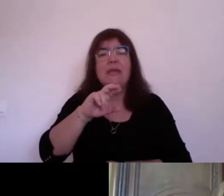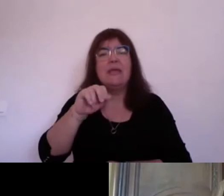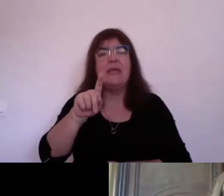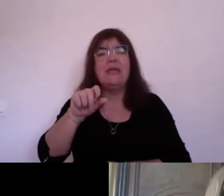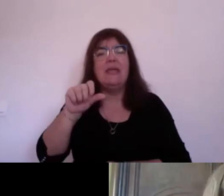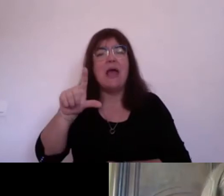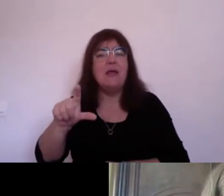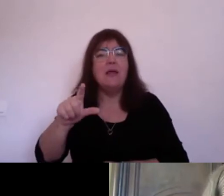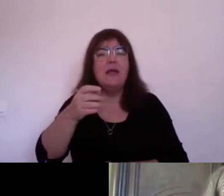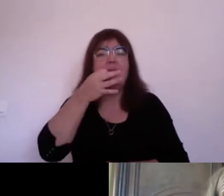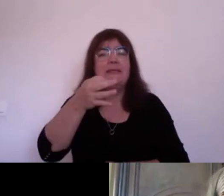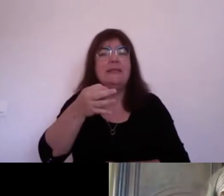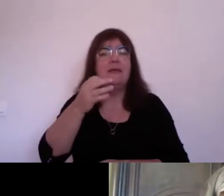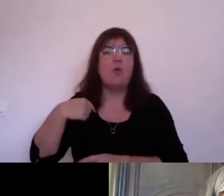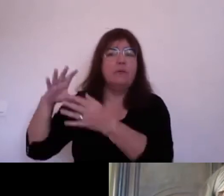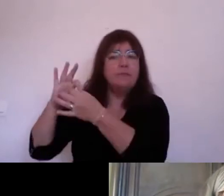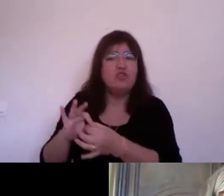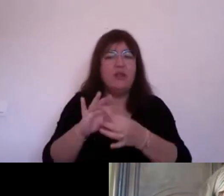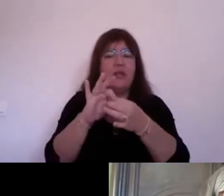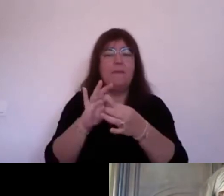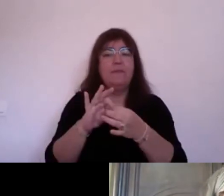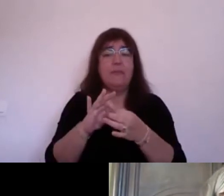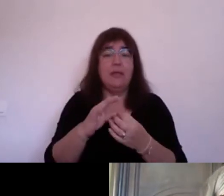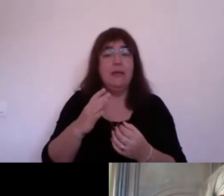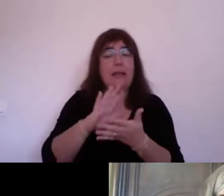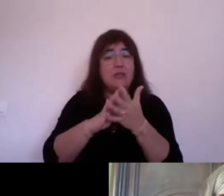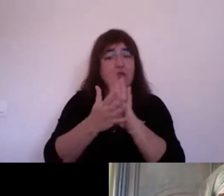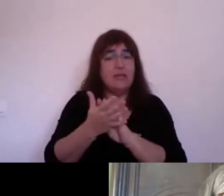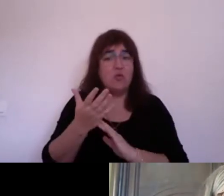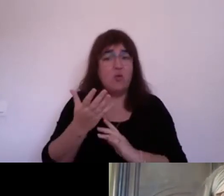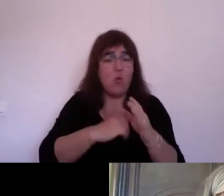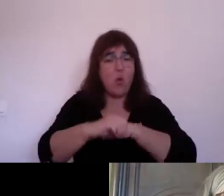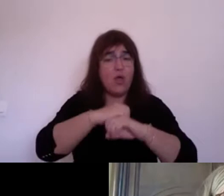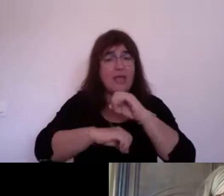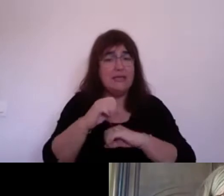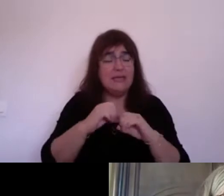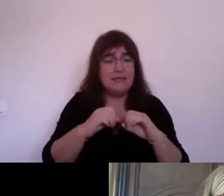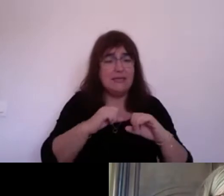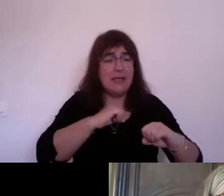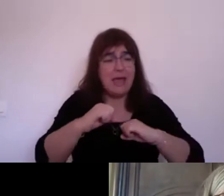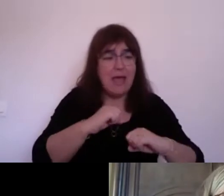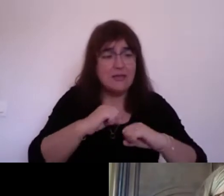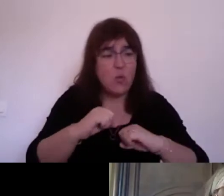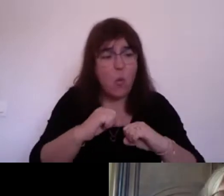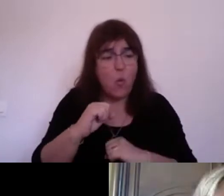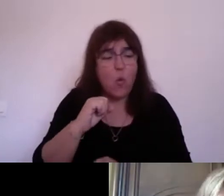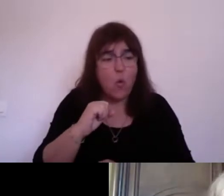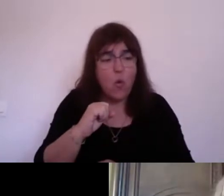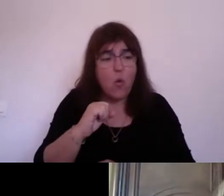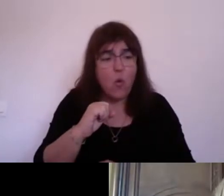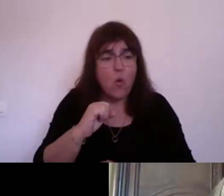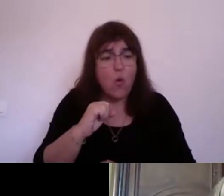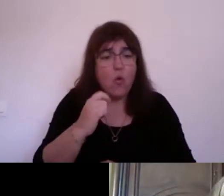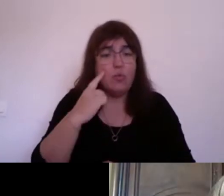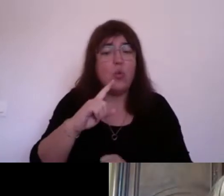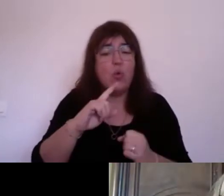actions sensorielles et qui invitent très souvent le public à faire abstraction de la vue et tout le public, tout le